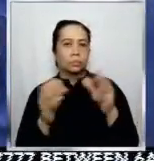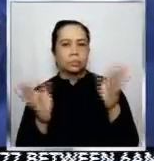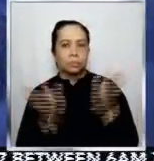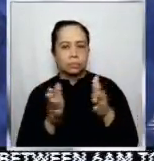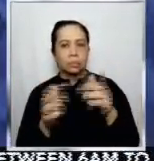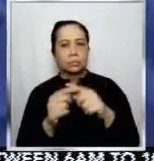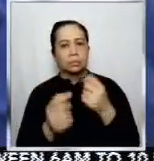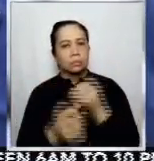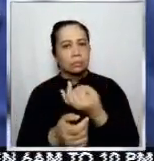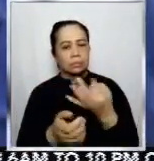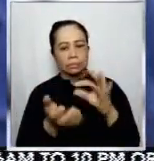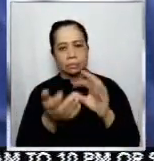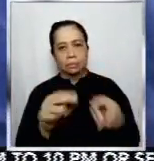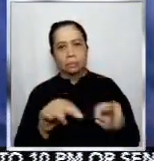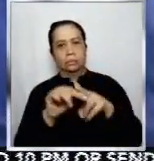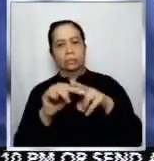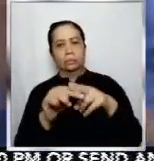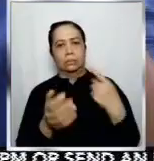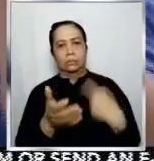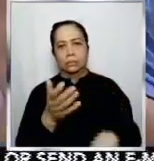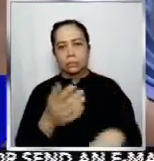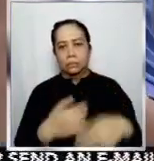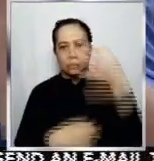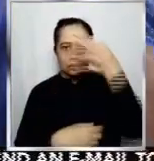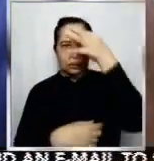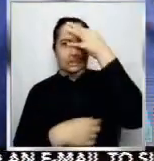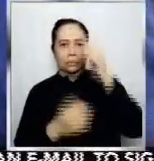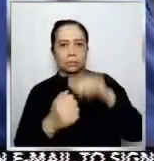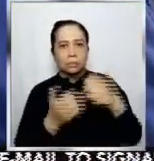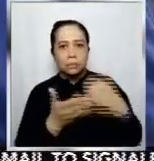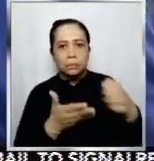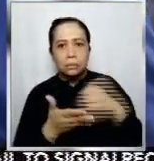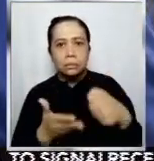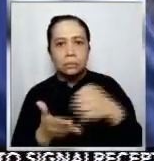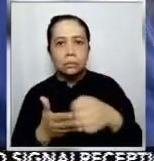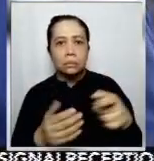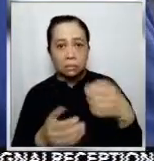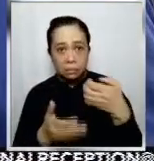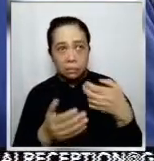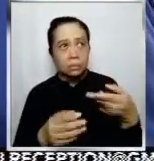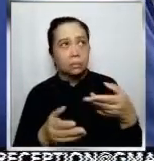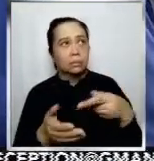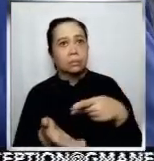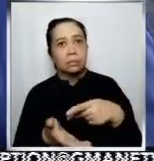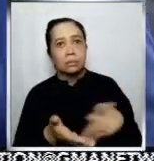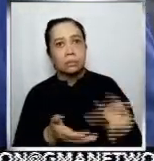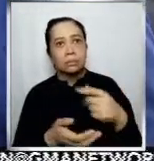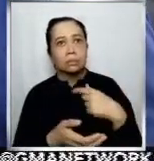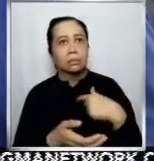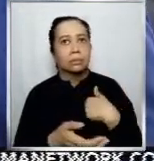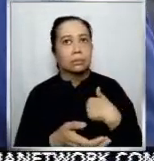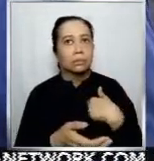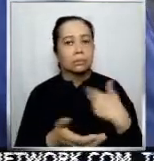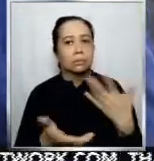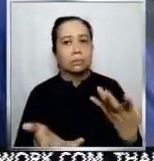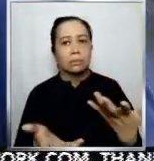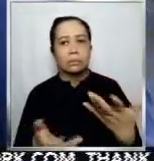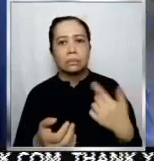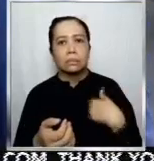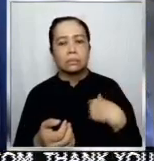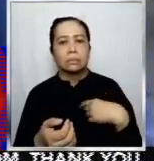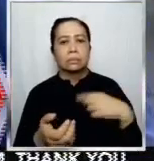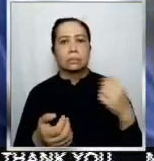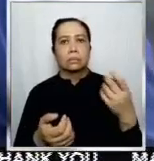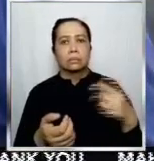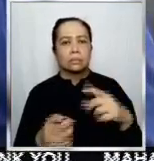kami sa face mask, kailangan meron pang alcohol. Kailangan ayusin pa